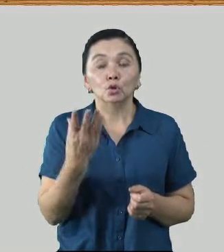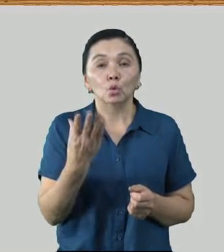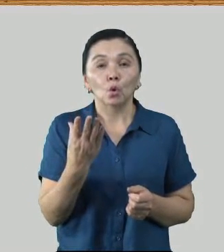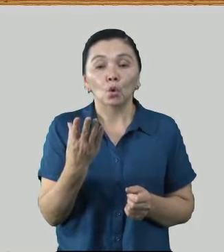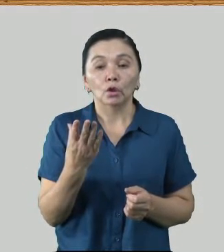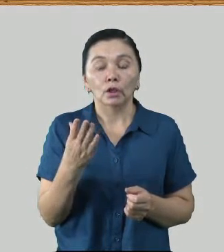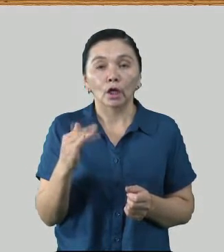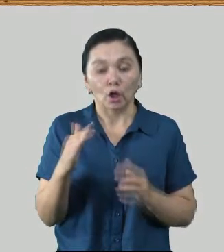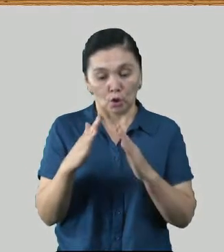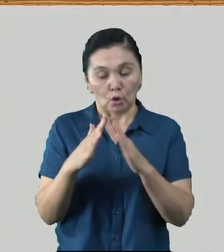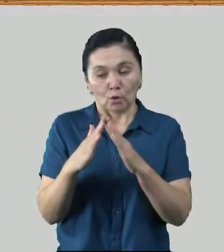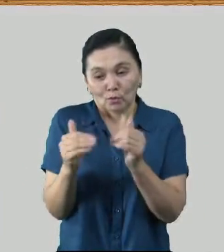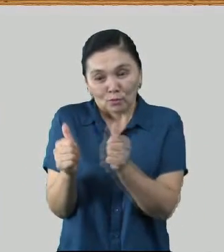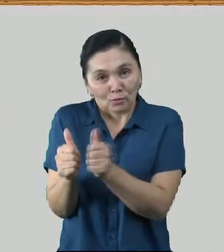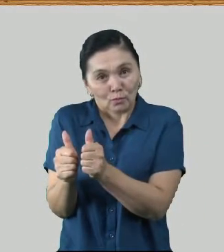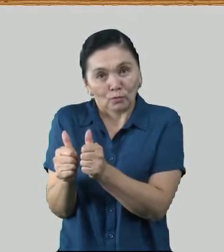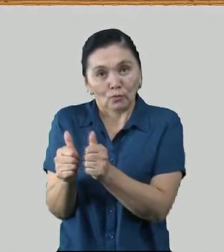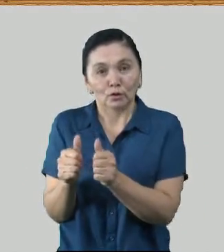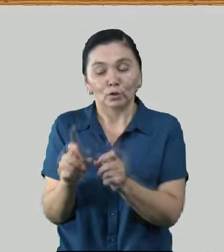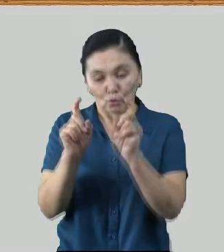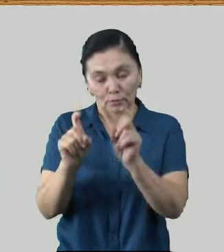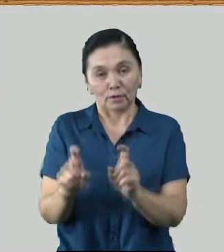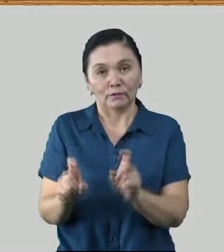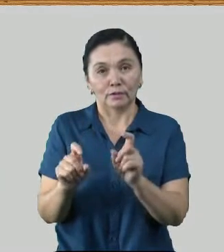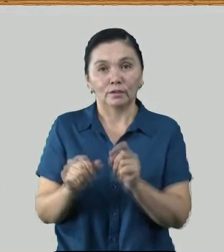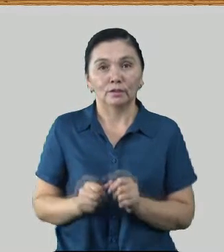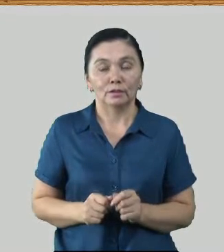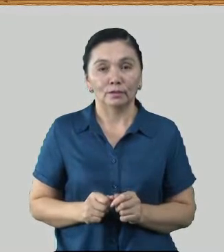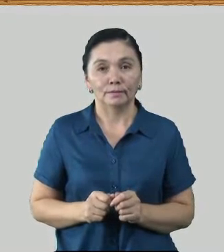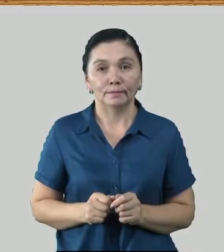Сколько у домика зайцев сидит?